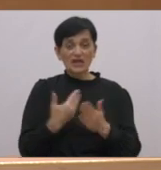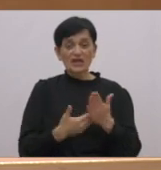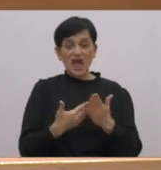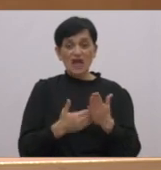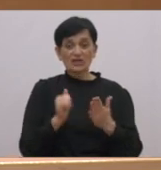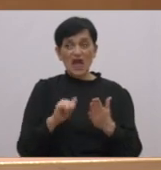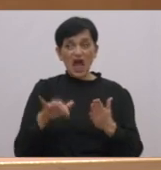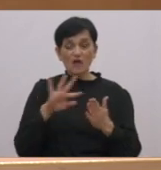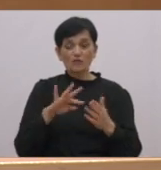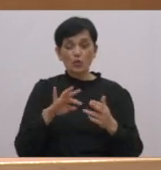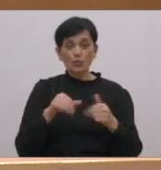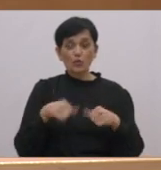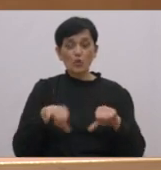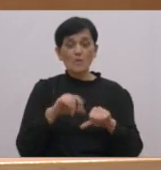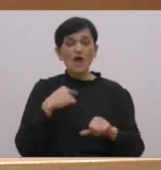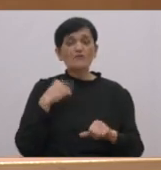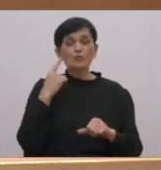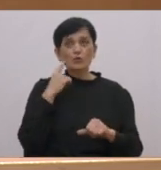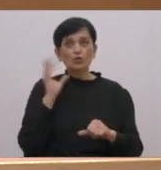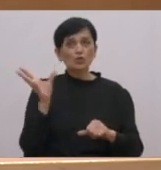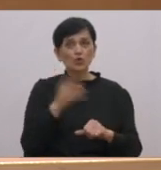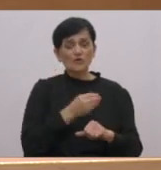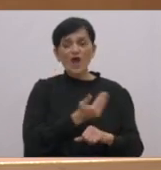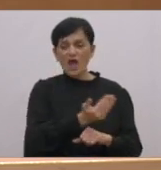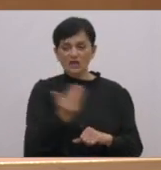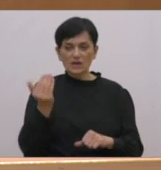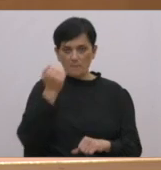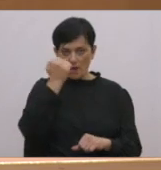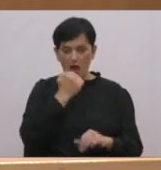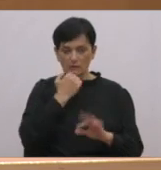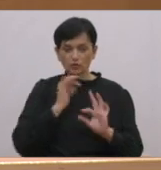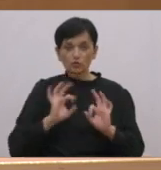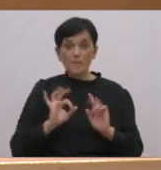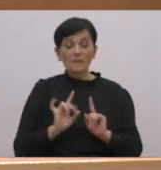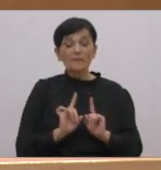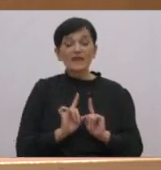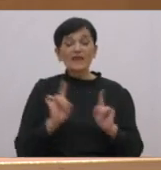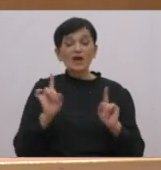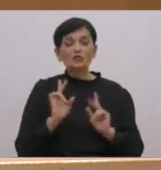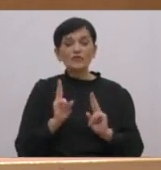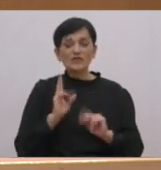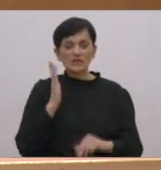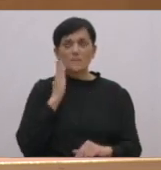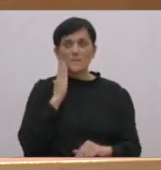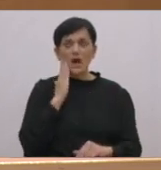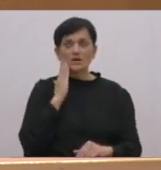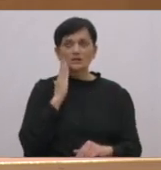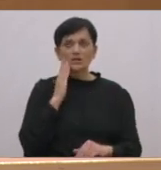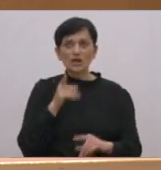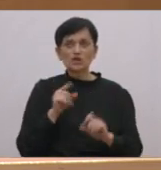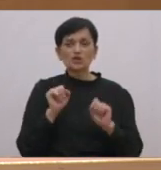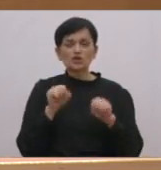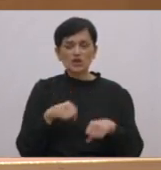ევროპის კომისიისგან, მე ვფიქრობ, რომ ყველას ეკუთვნის მადლობა. Და განსაკუთრებით იმათ, ვინც მართლაც ამას